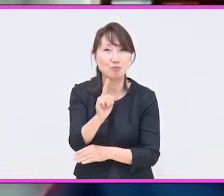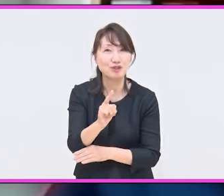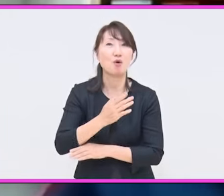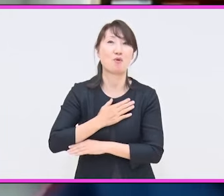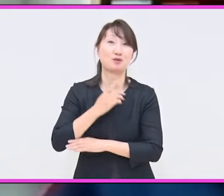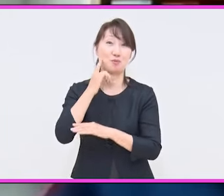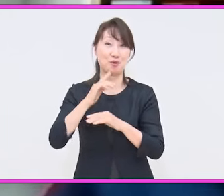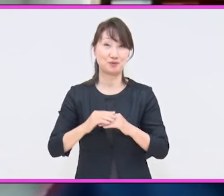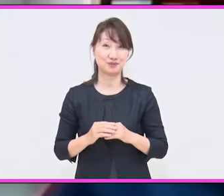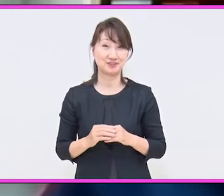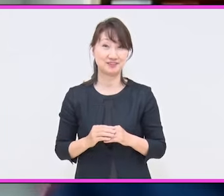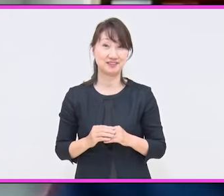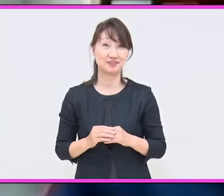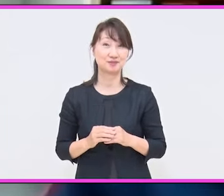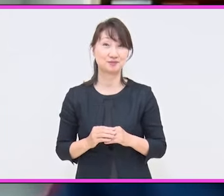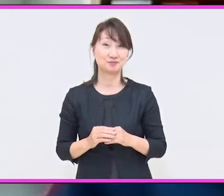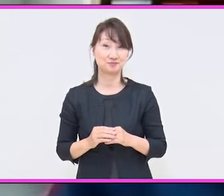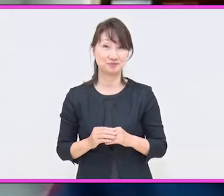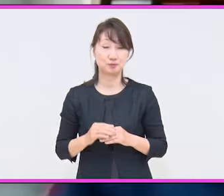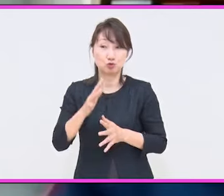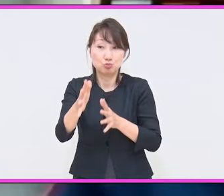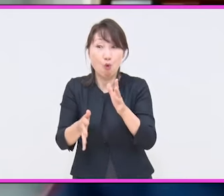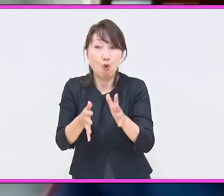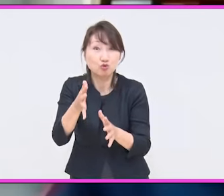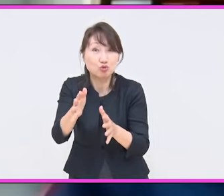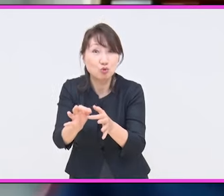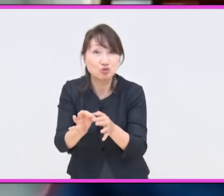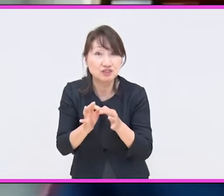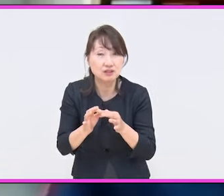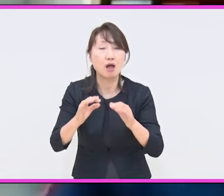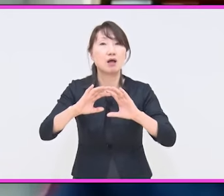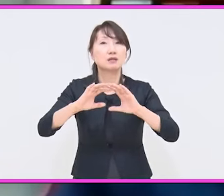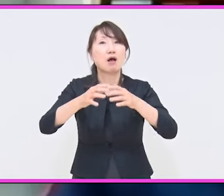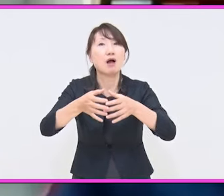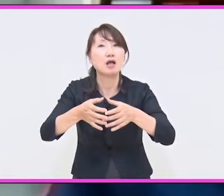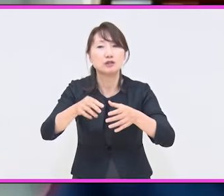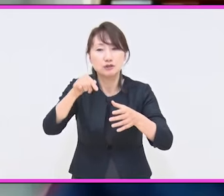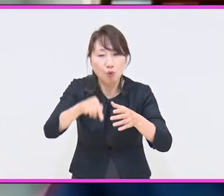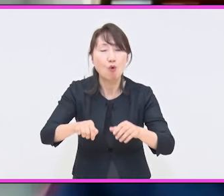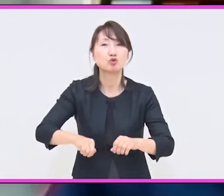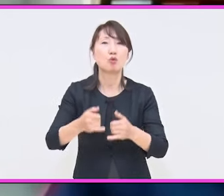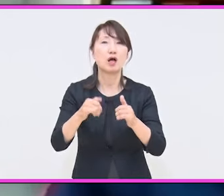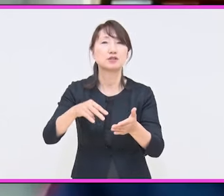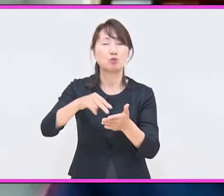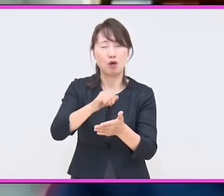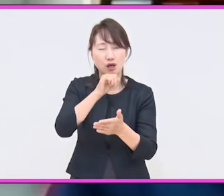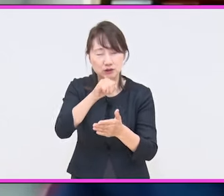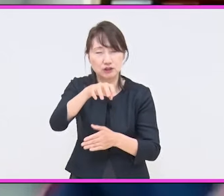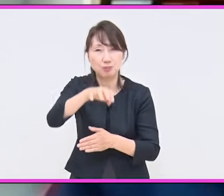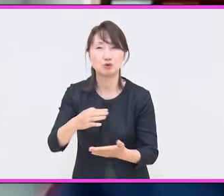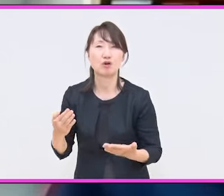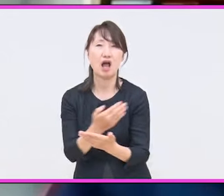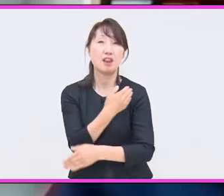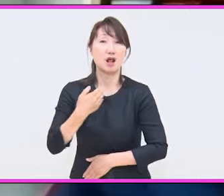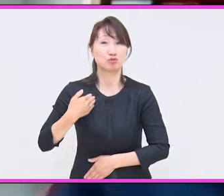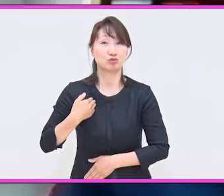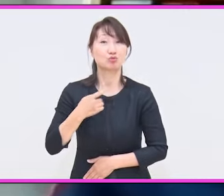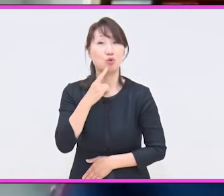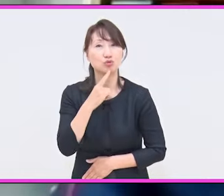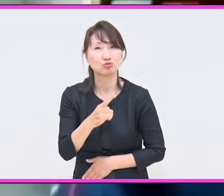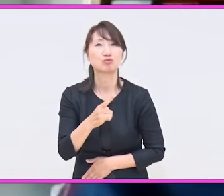so it truly has been that through sport we can make the world a better place for disabled